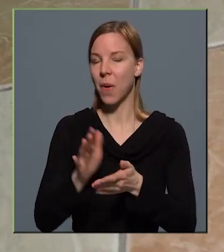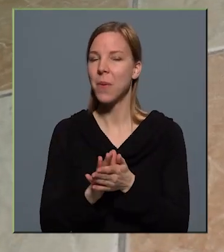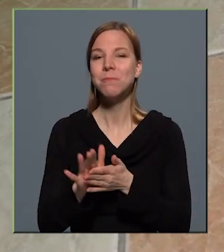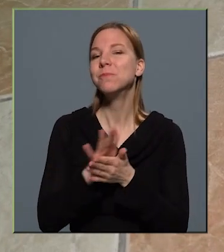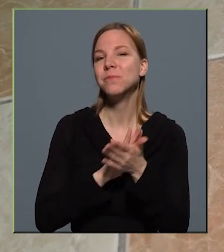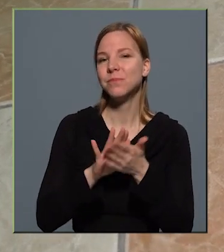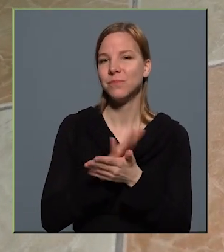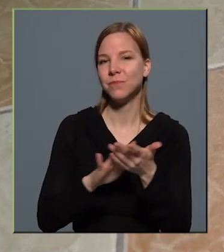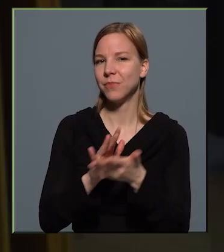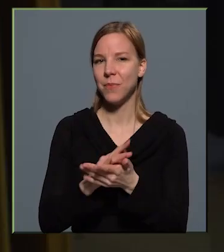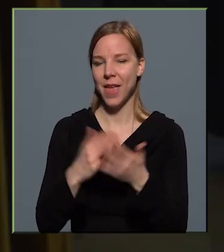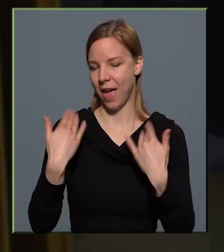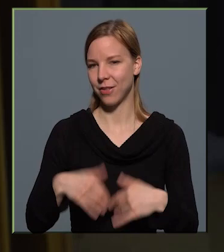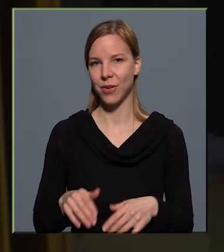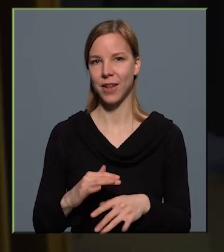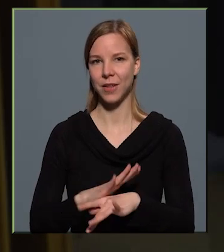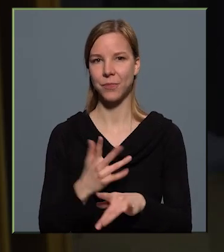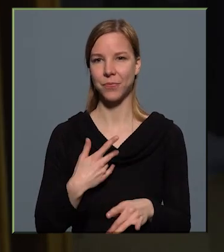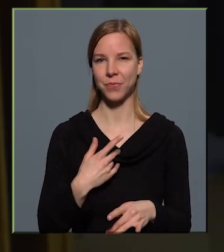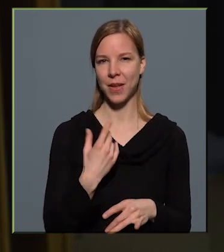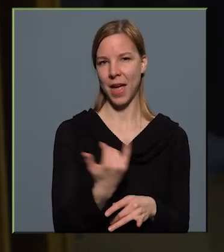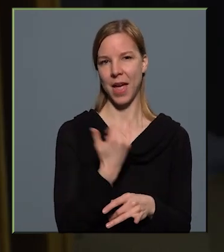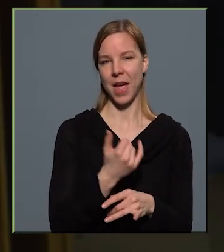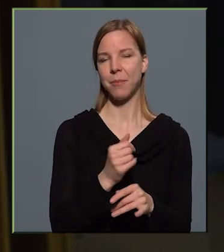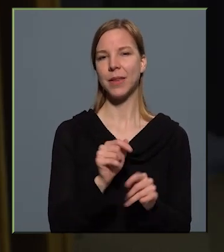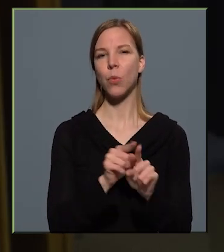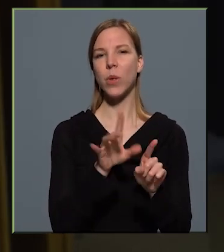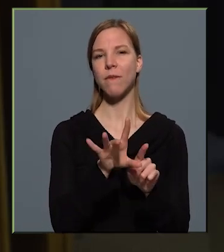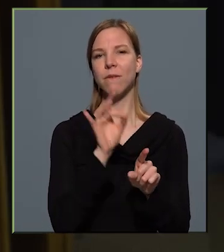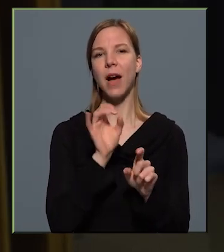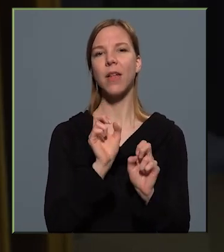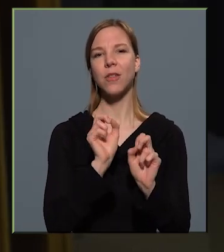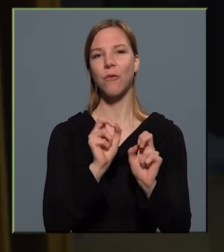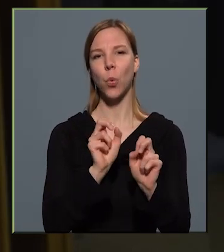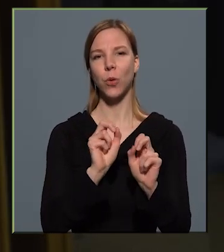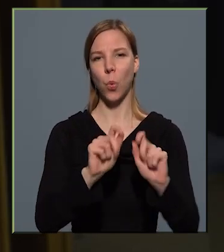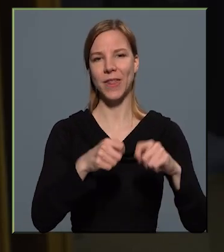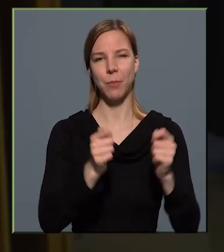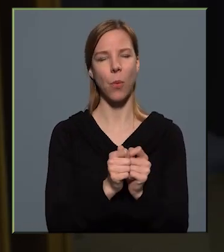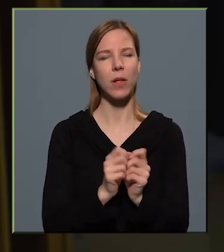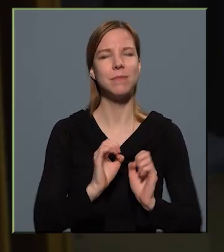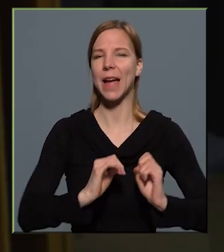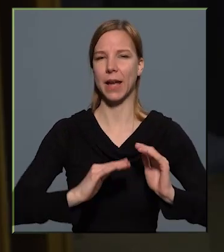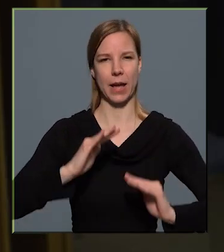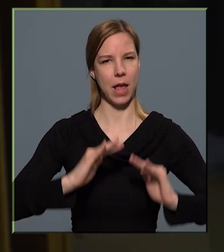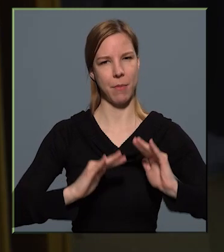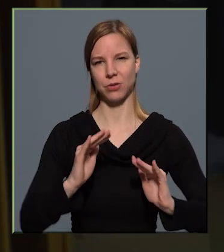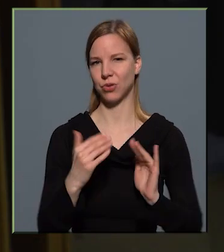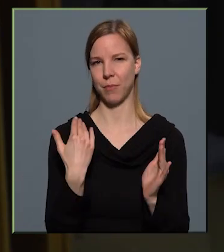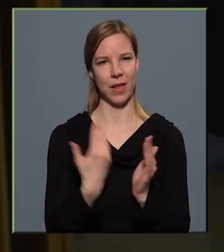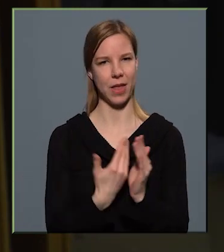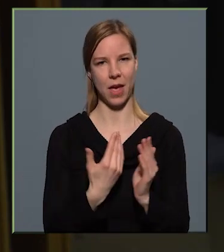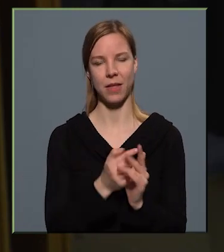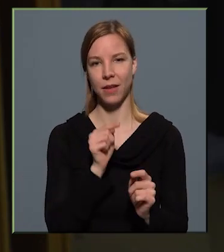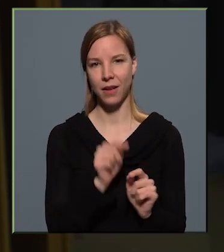milyennek találta a viseletet. A futócipőt mindig úgy választok, hogy a világ legkényelmesebb, és az összes cipőm közül a legkényelmesebb